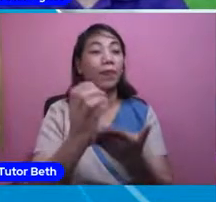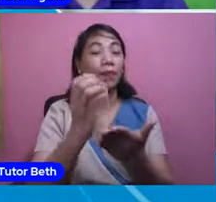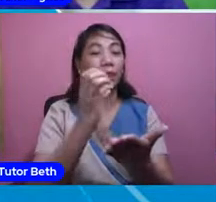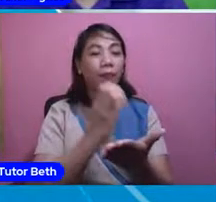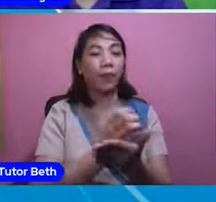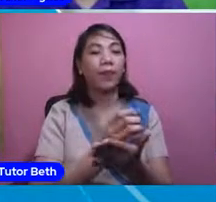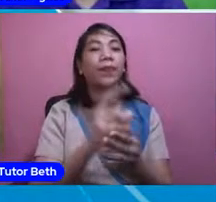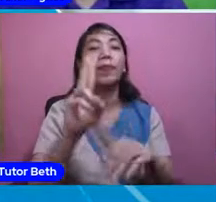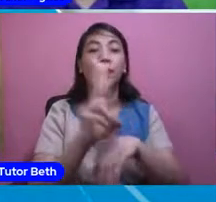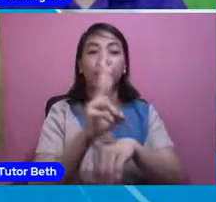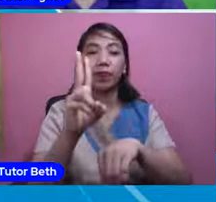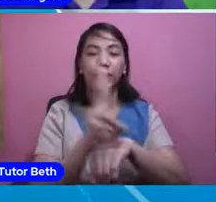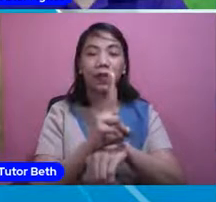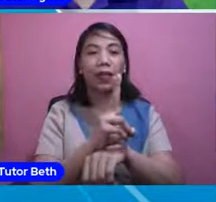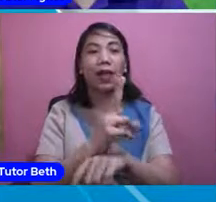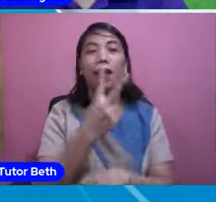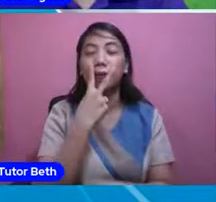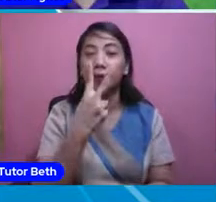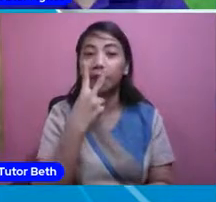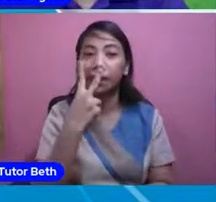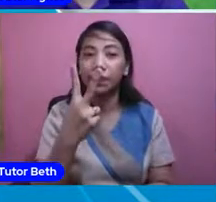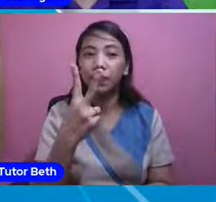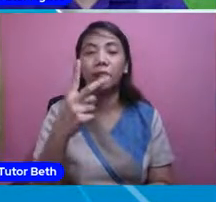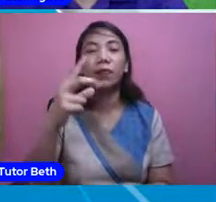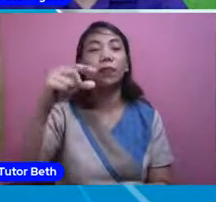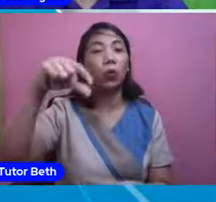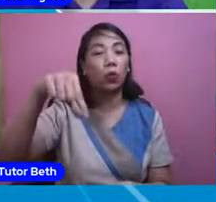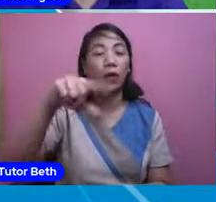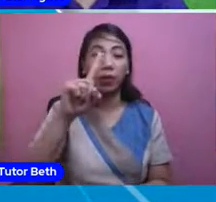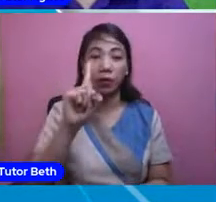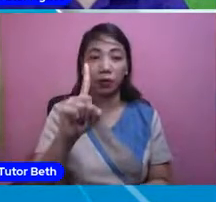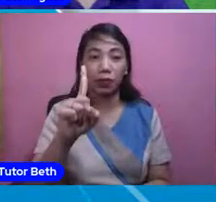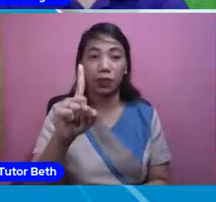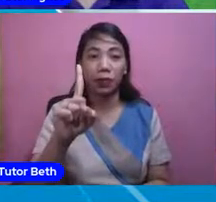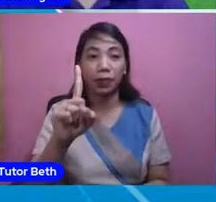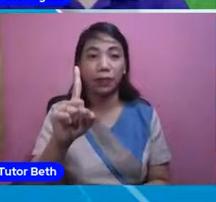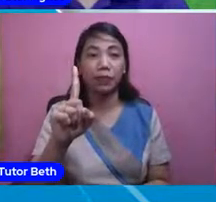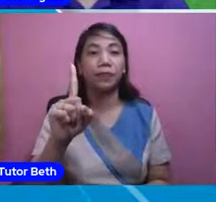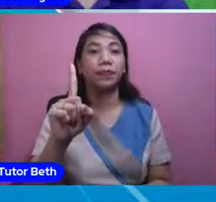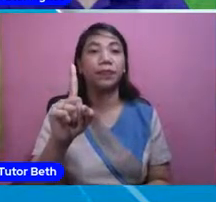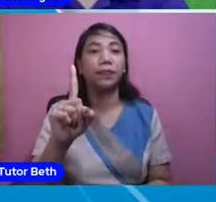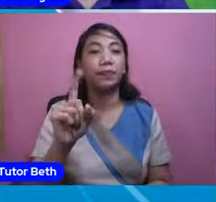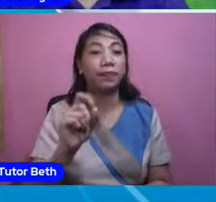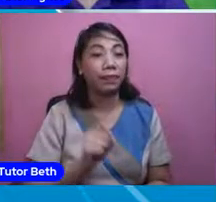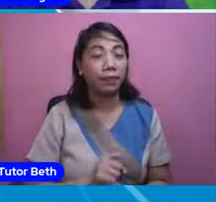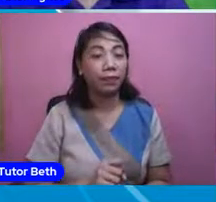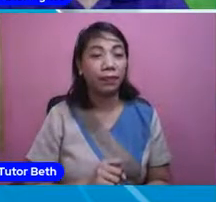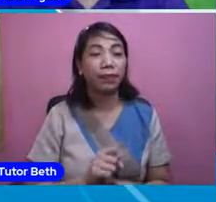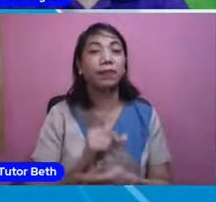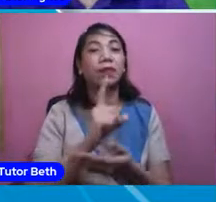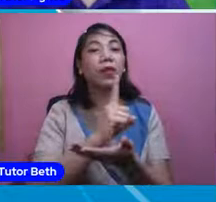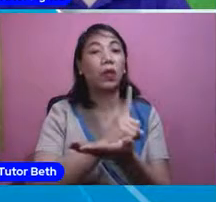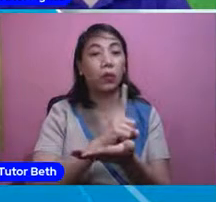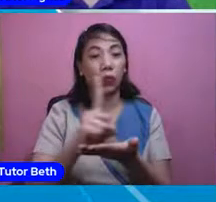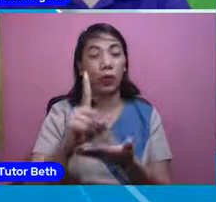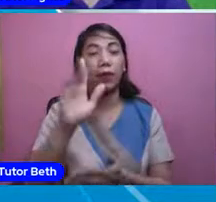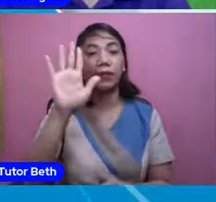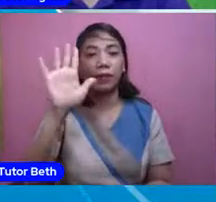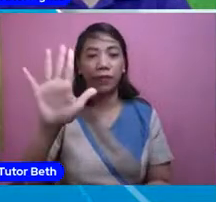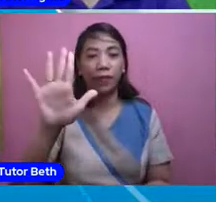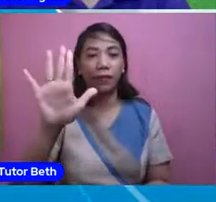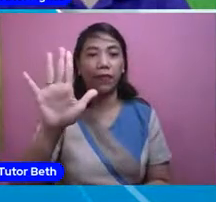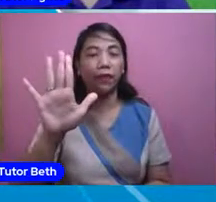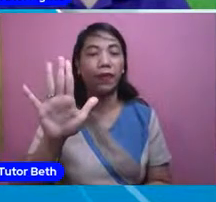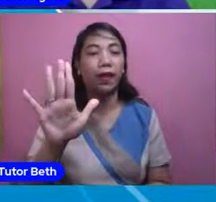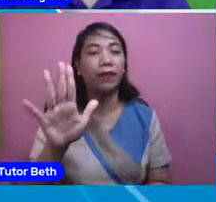makikita rin natin sa quarter 1, week 5, na may